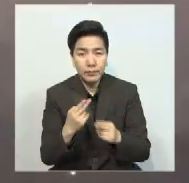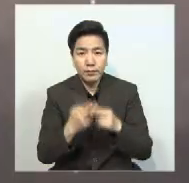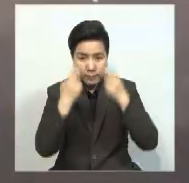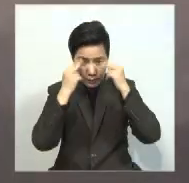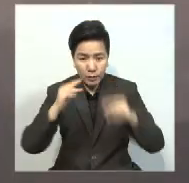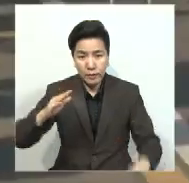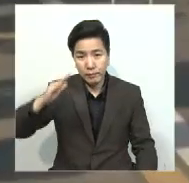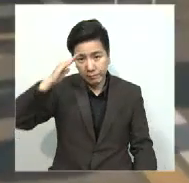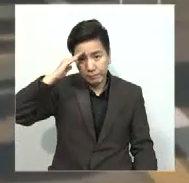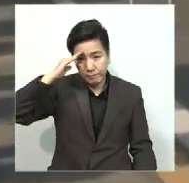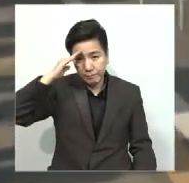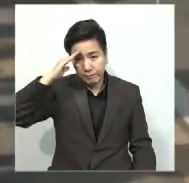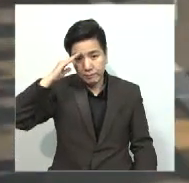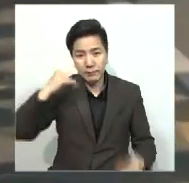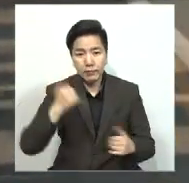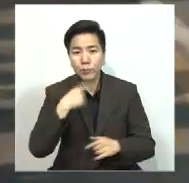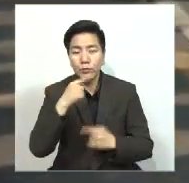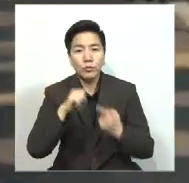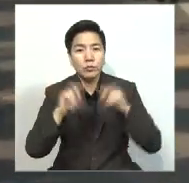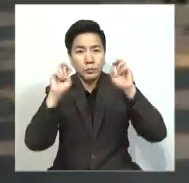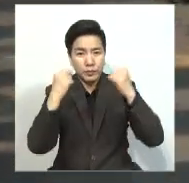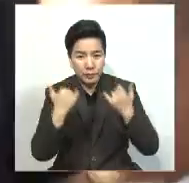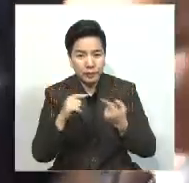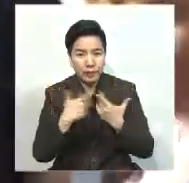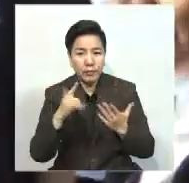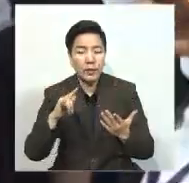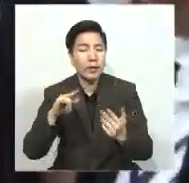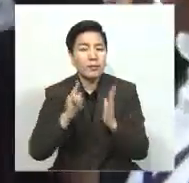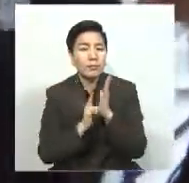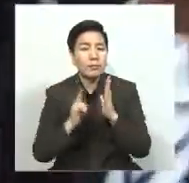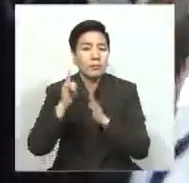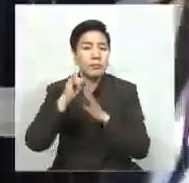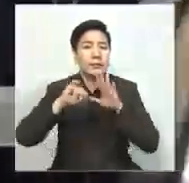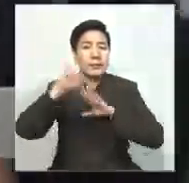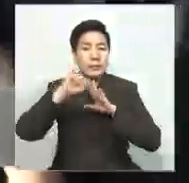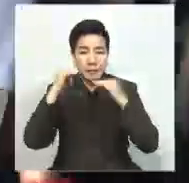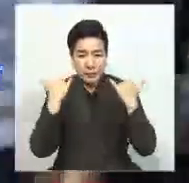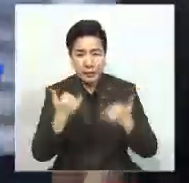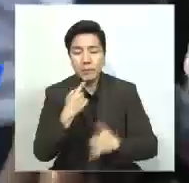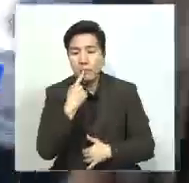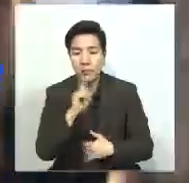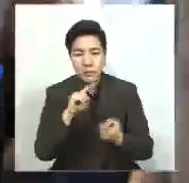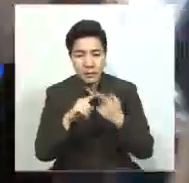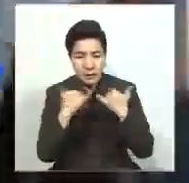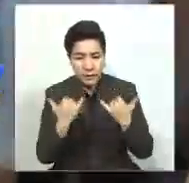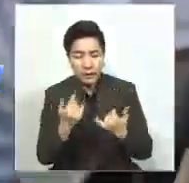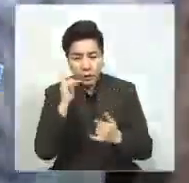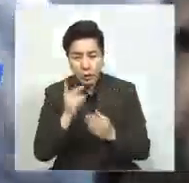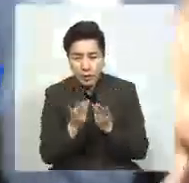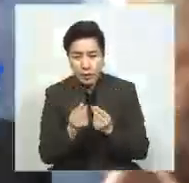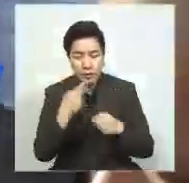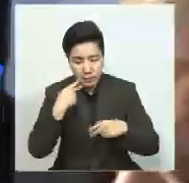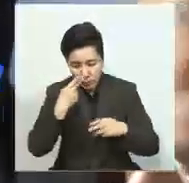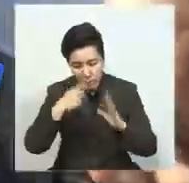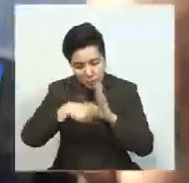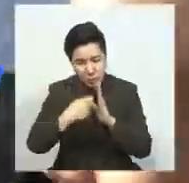พลเอกประยุทธ์จันทร์โอชานายกรัฐมนตรีพูดประเด็นนี้ระหว่างที่ลงพื้นที่จังหวัดเชียงใหม่นะคะท่านบอกว่าก็ต้องเร่ง